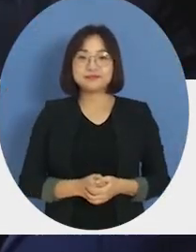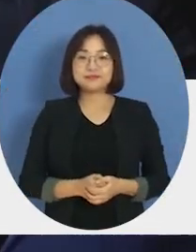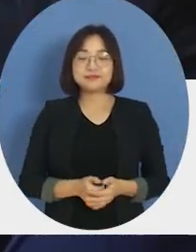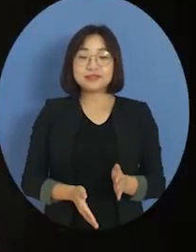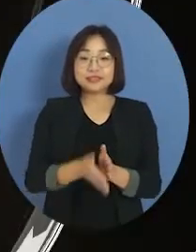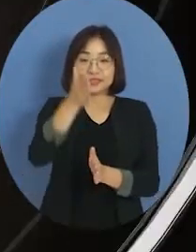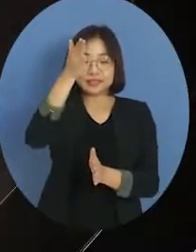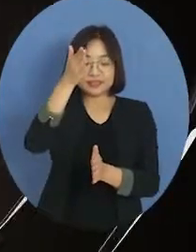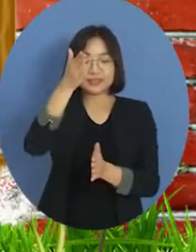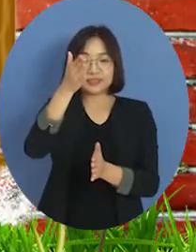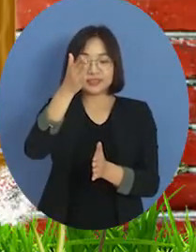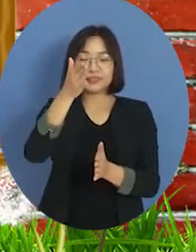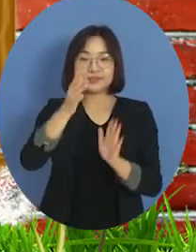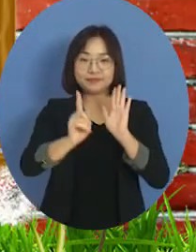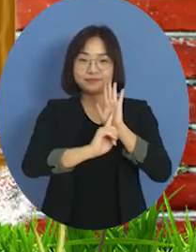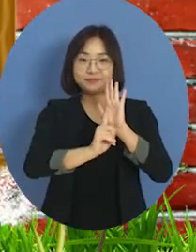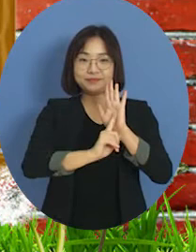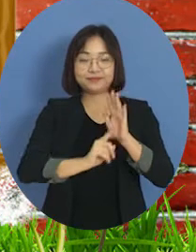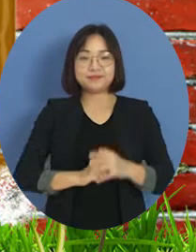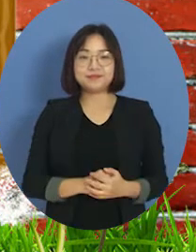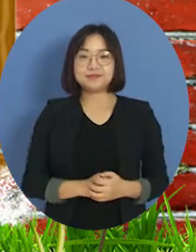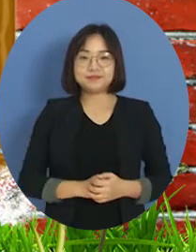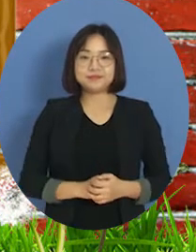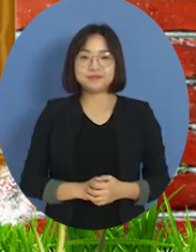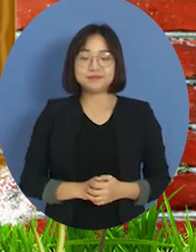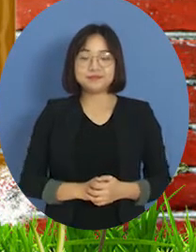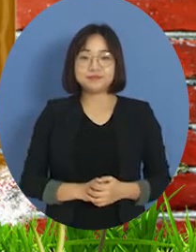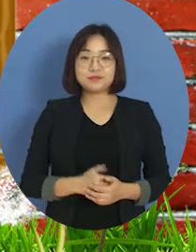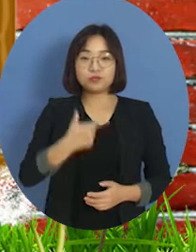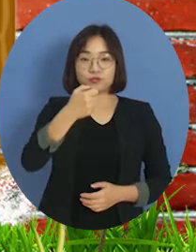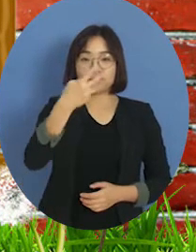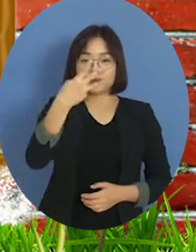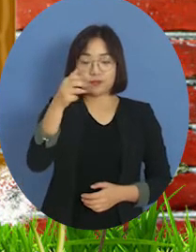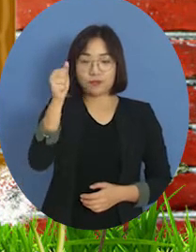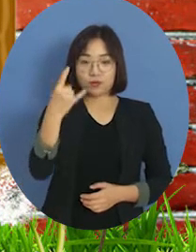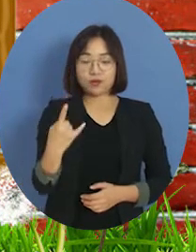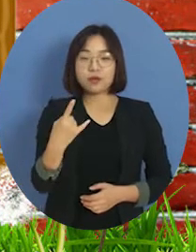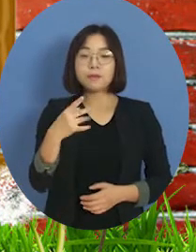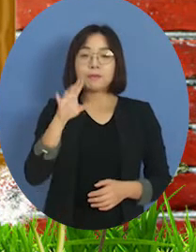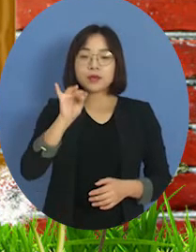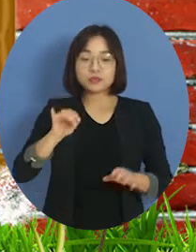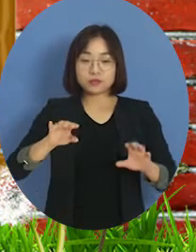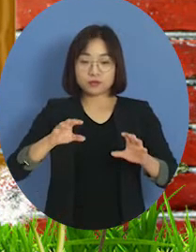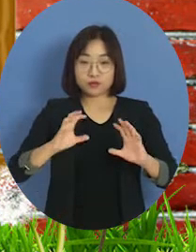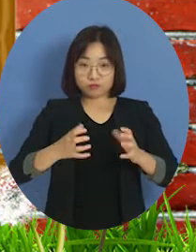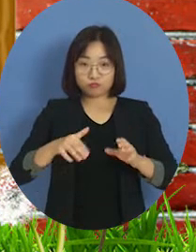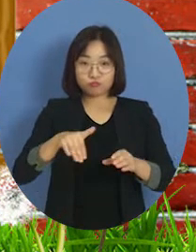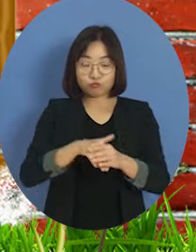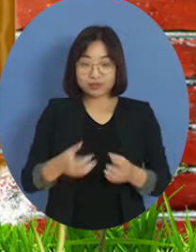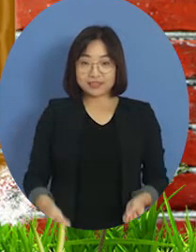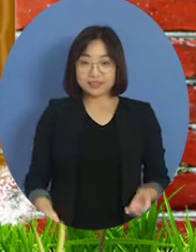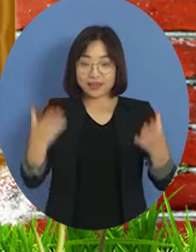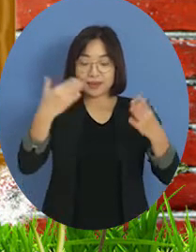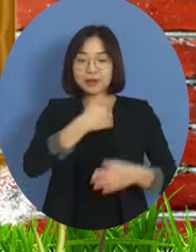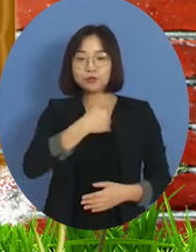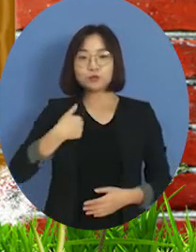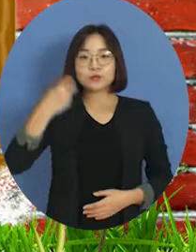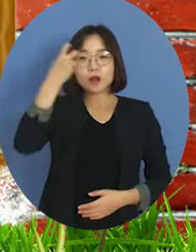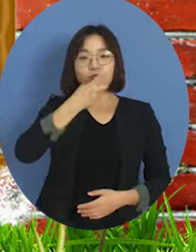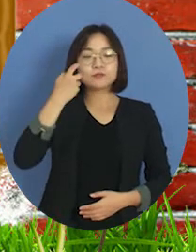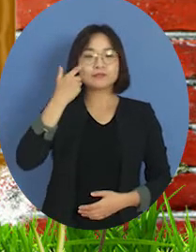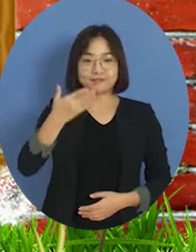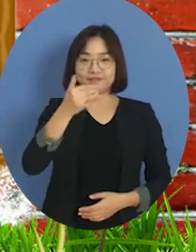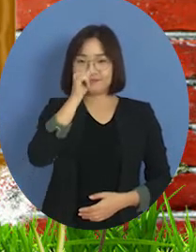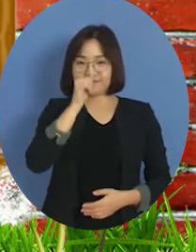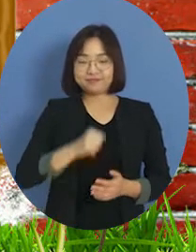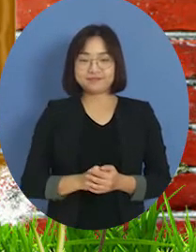얻었습니다. 이어서 시정 알림 게시판입니다. 제63회 백제문화제 만족도 설문조사를